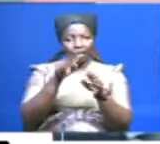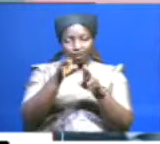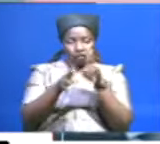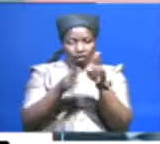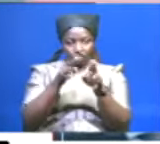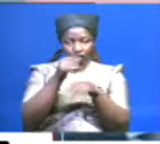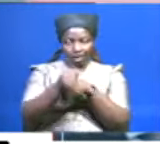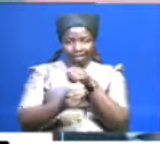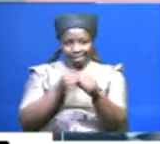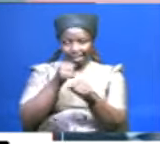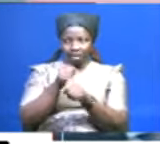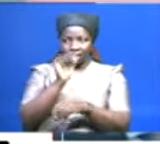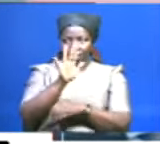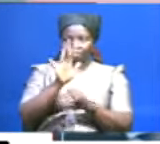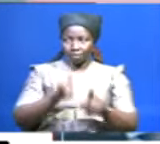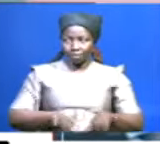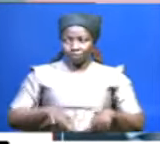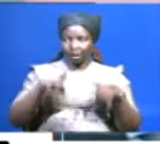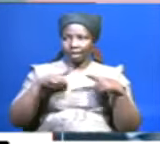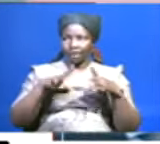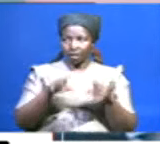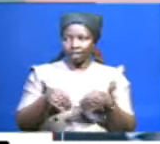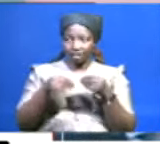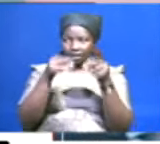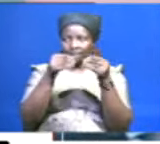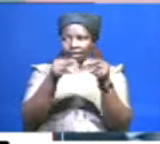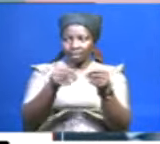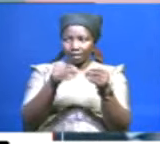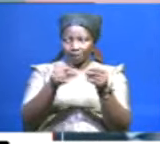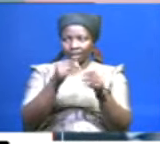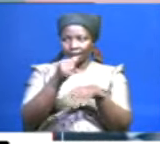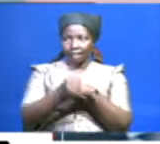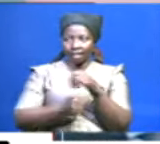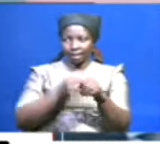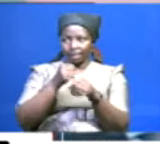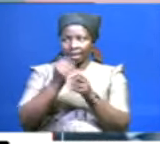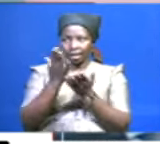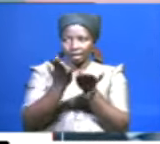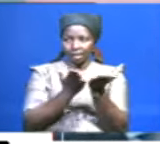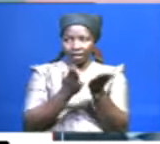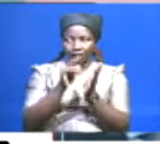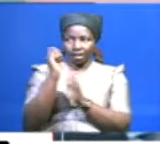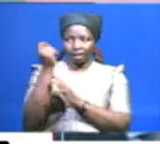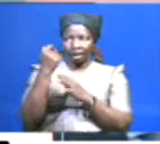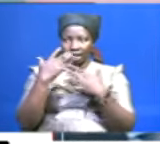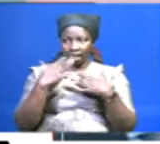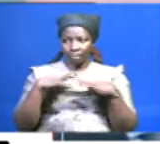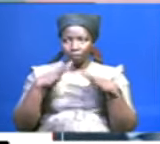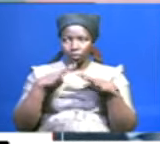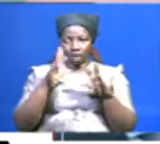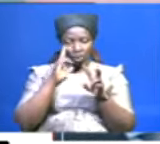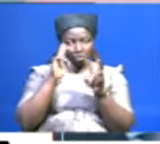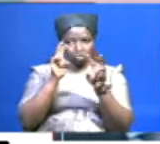life diligently serving the people of Kenya. A look into your